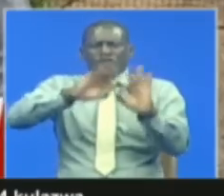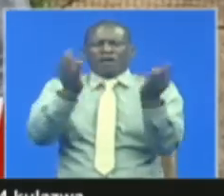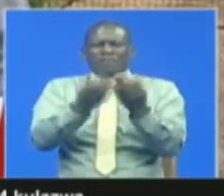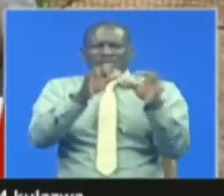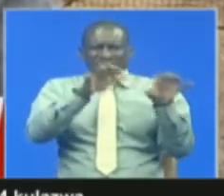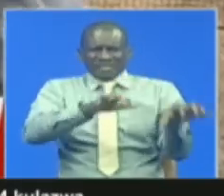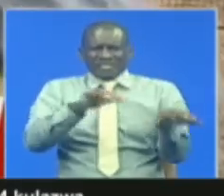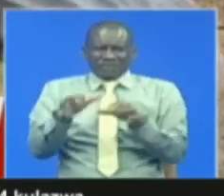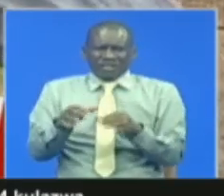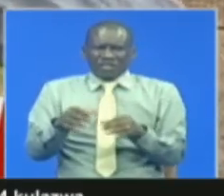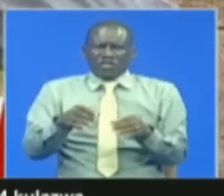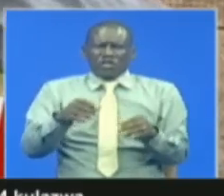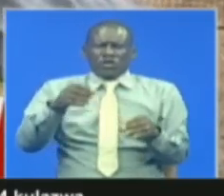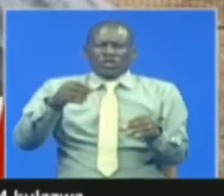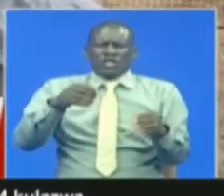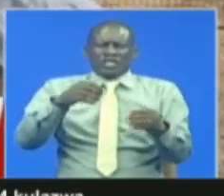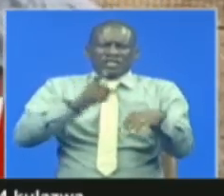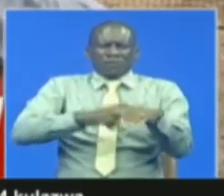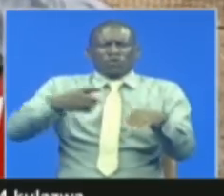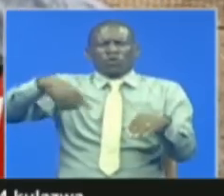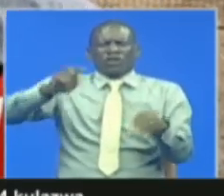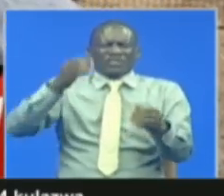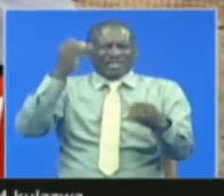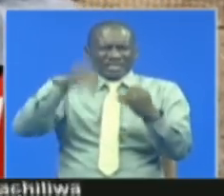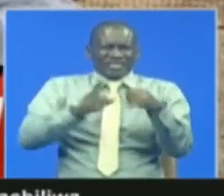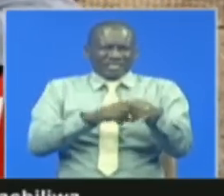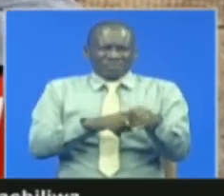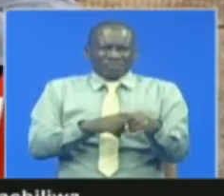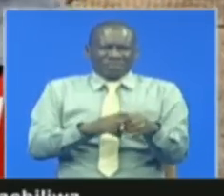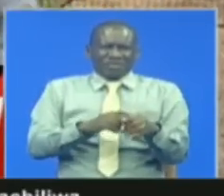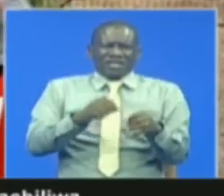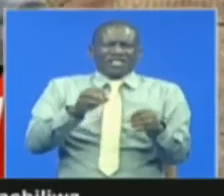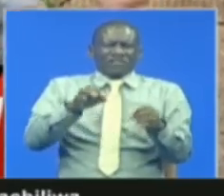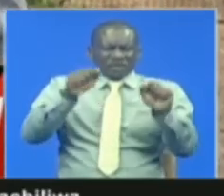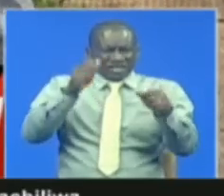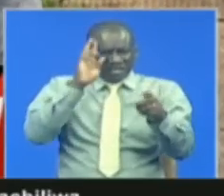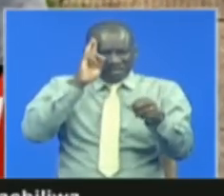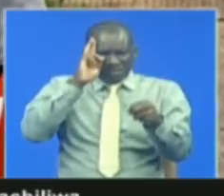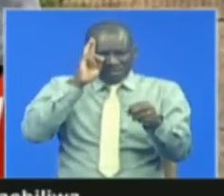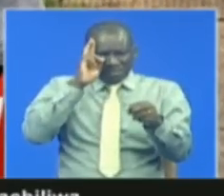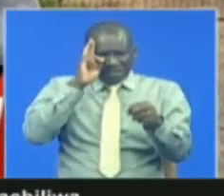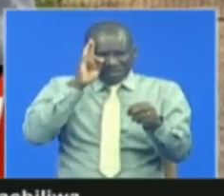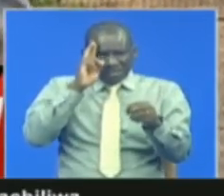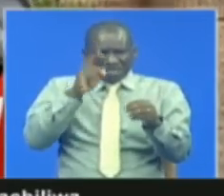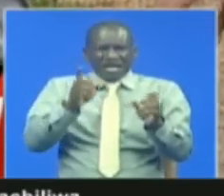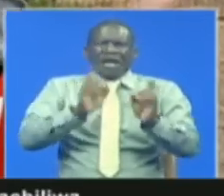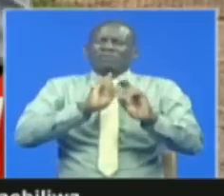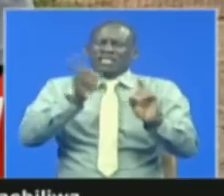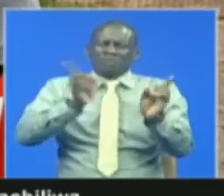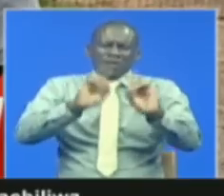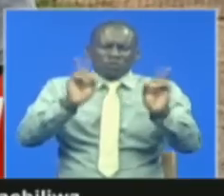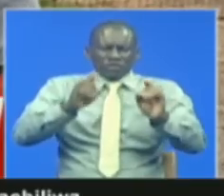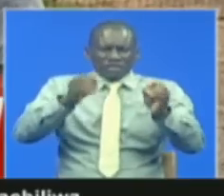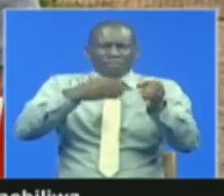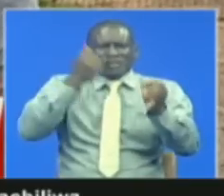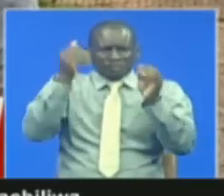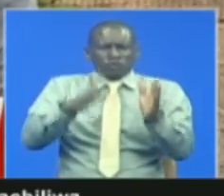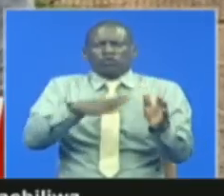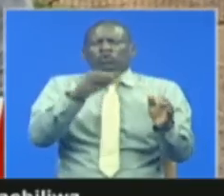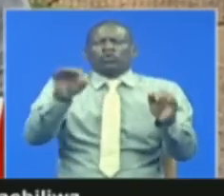we qualified last, after the last game against Kavadi, if you remember, if you watch that clip, I said I'm not the right man to take Harambee Stars Cup of